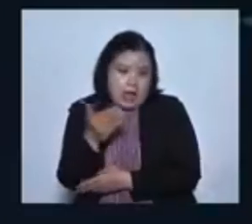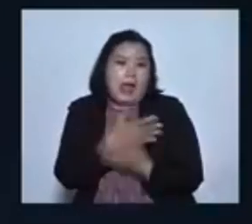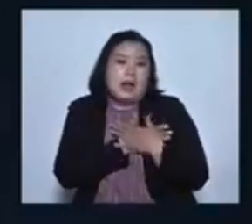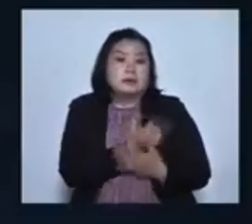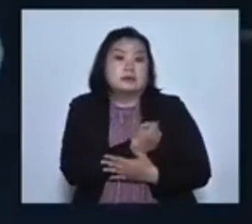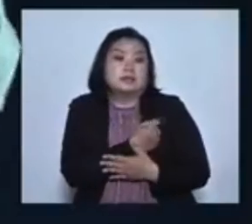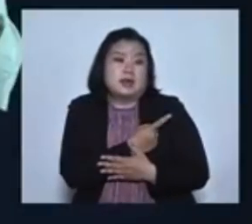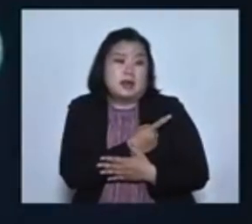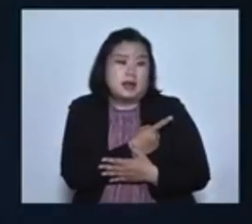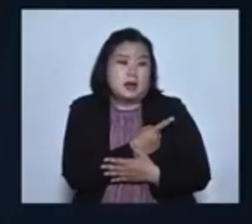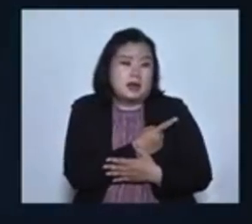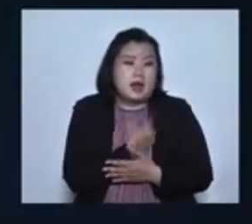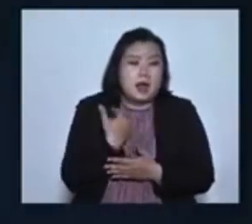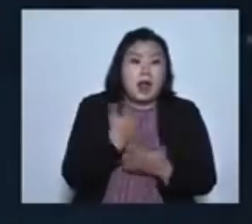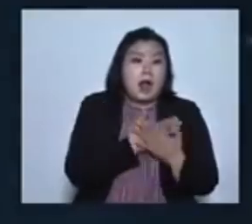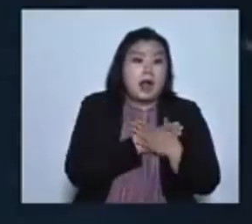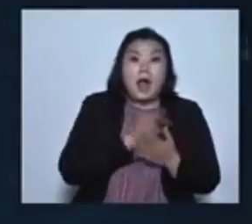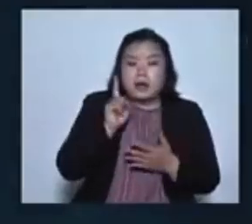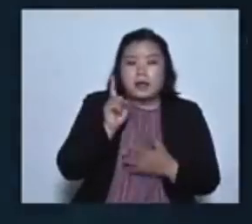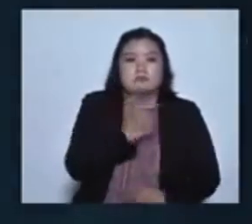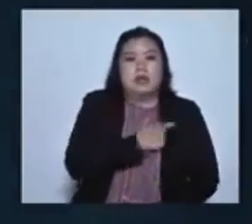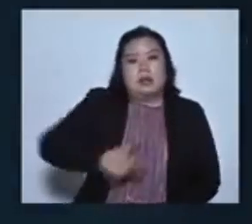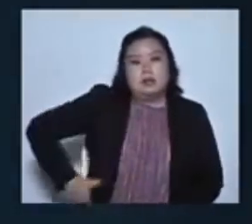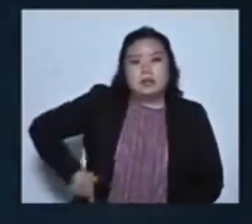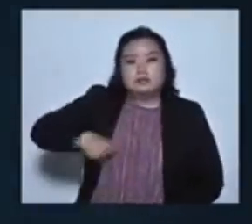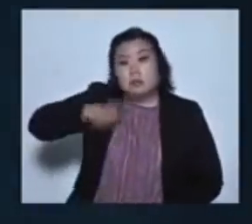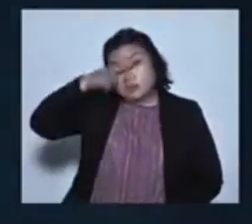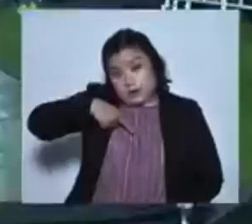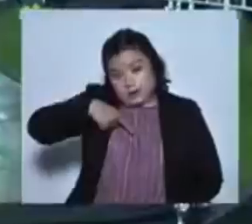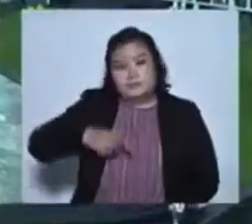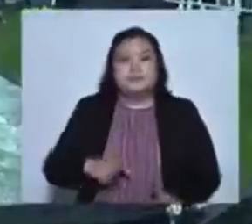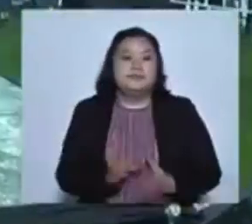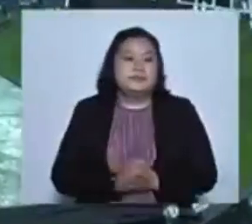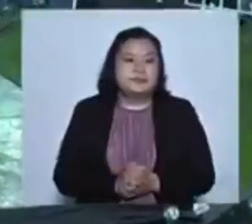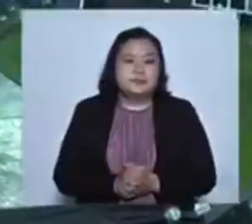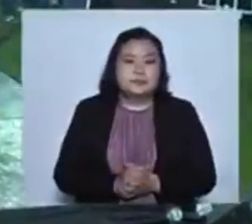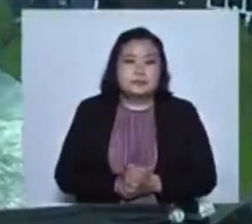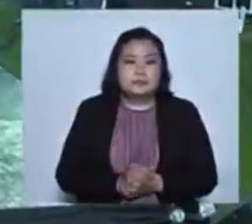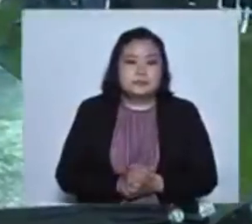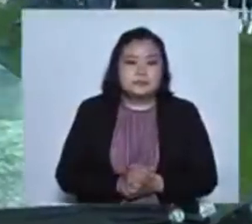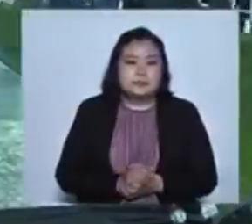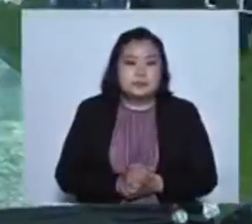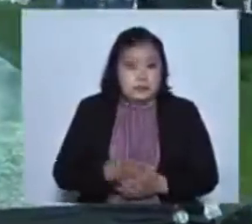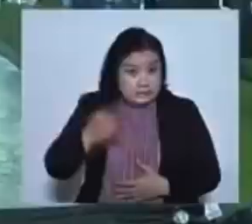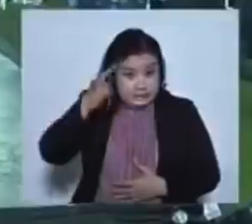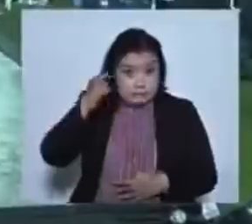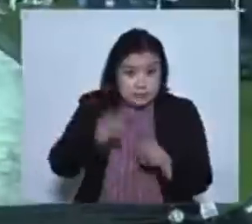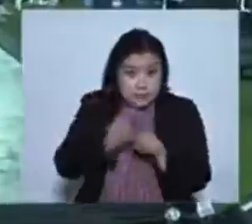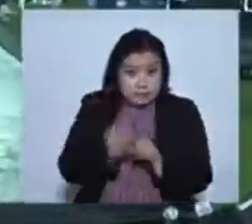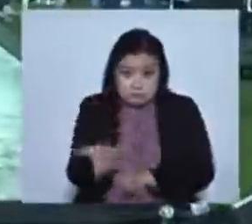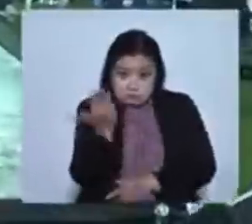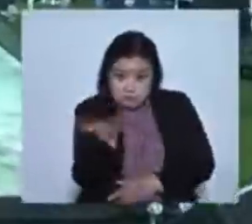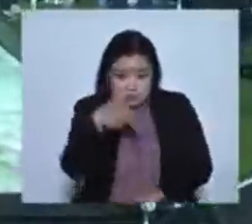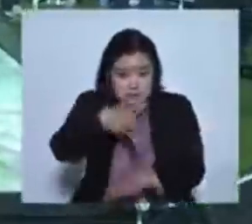สนารักพระมหากษัตริย์ใครเห็นด้วยลุกขึ้นยืนม